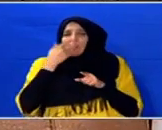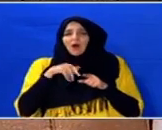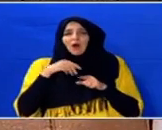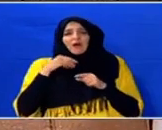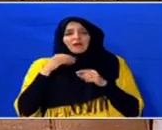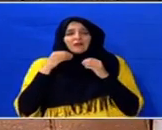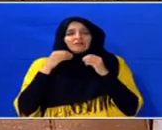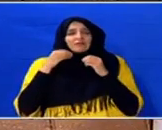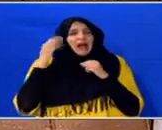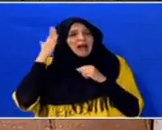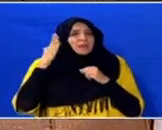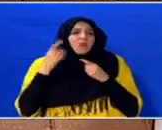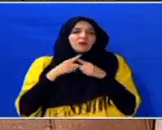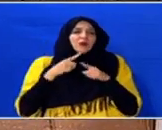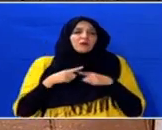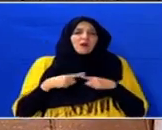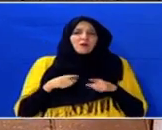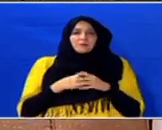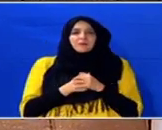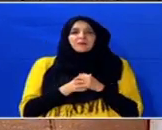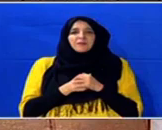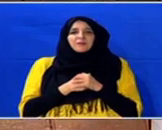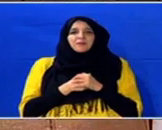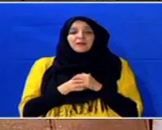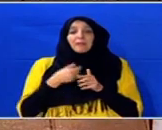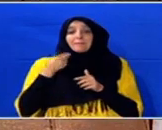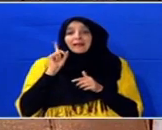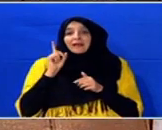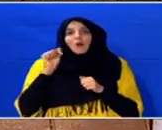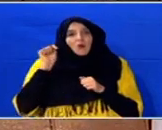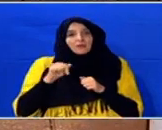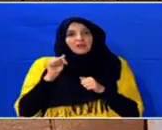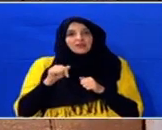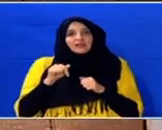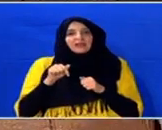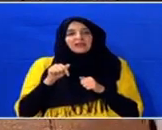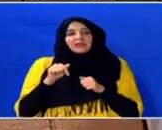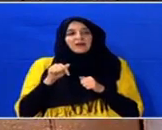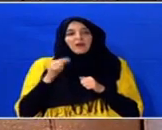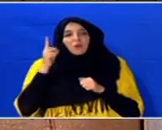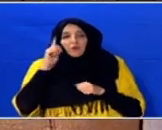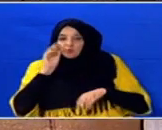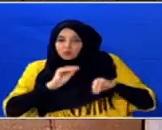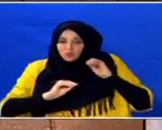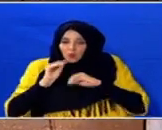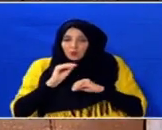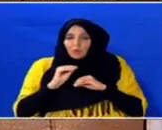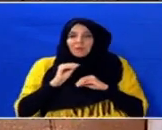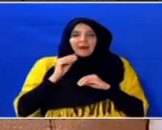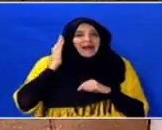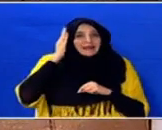في ذلك أدنى حرج، إنما واجب الإنفاق الذي نص عليه الشرع